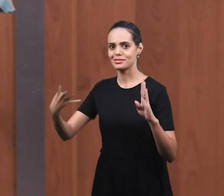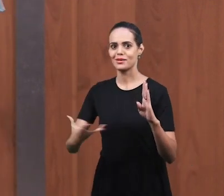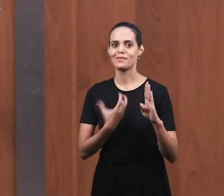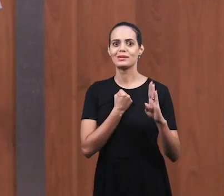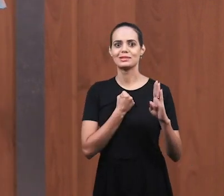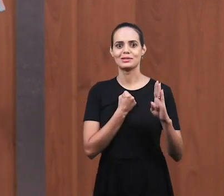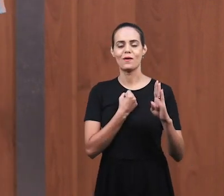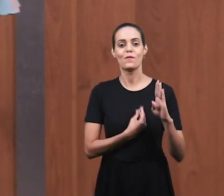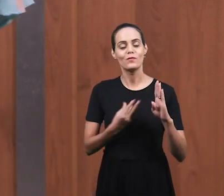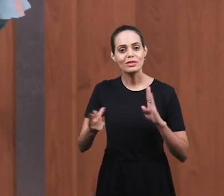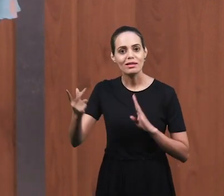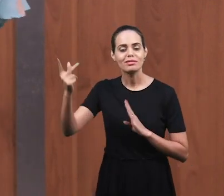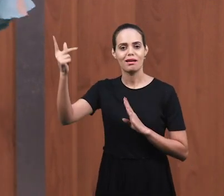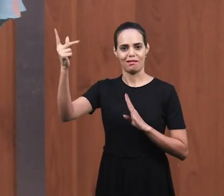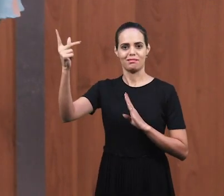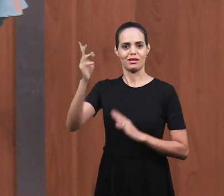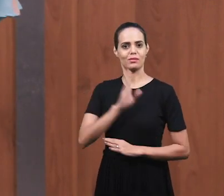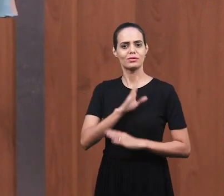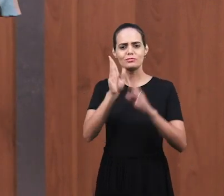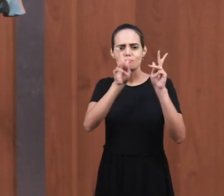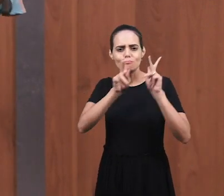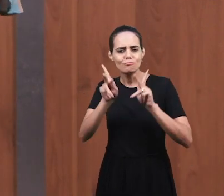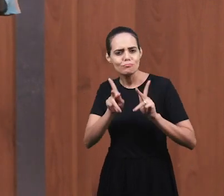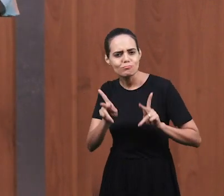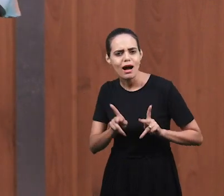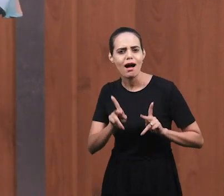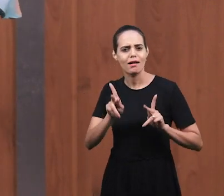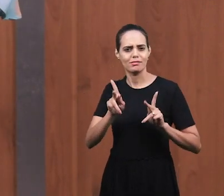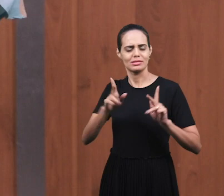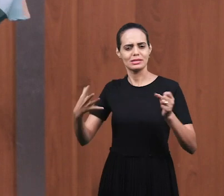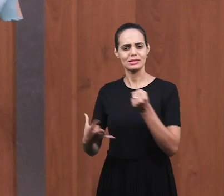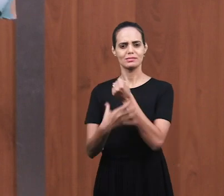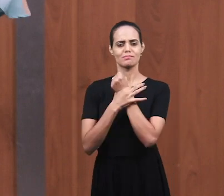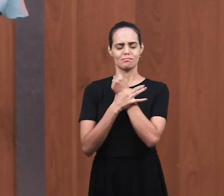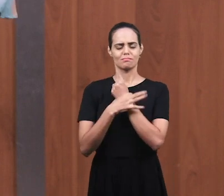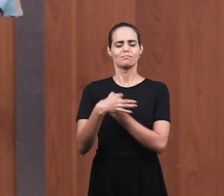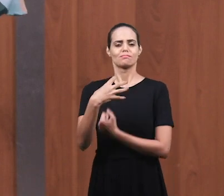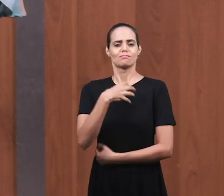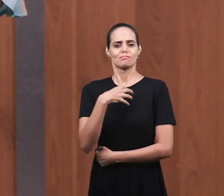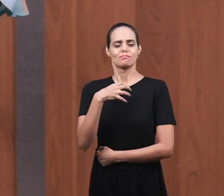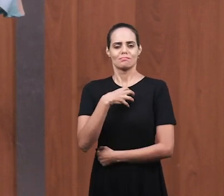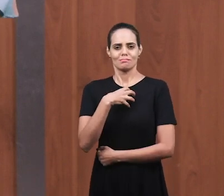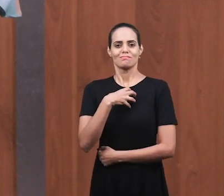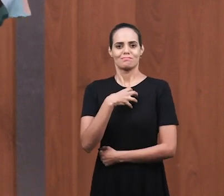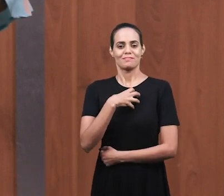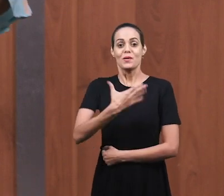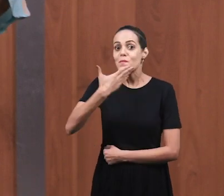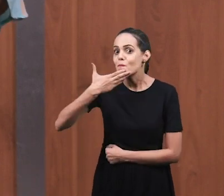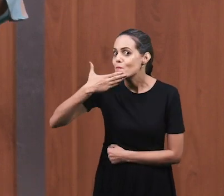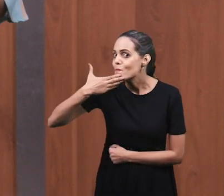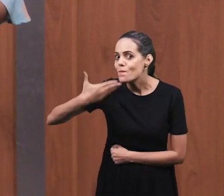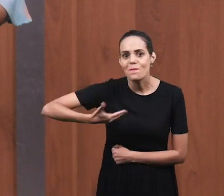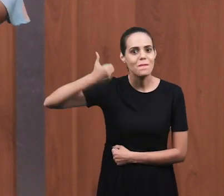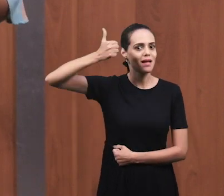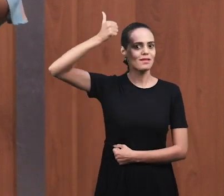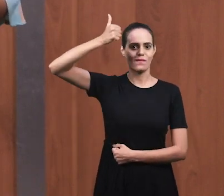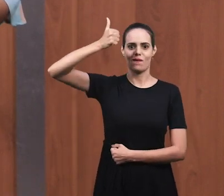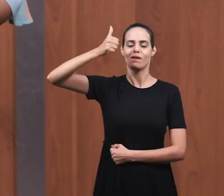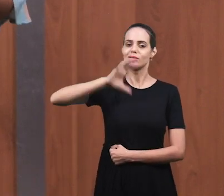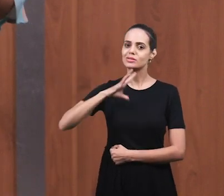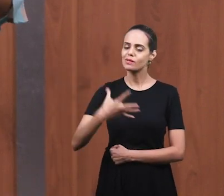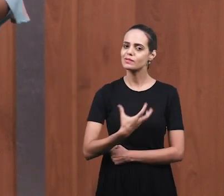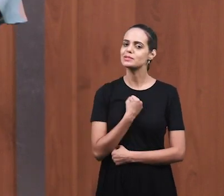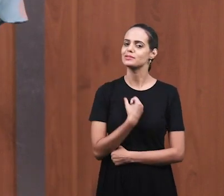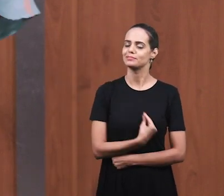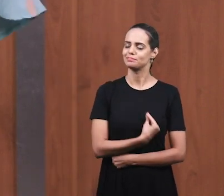qu'est Jésus, nous retrouvons la paix pour notre cœur. Nous retrouvons l'abri sur ce qui est le meilleur. Nous retrouvons